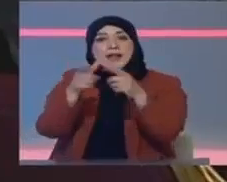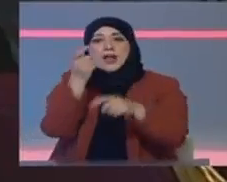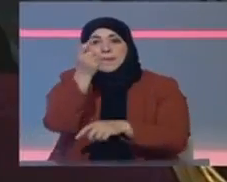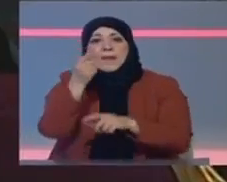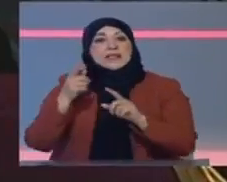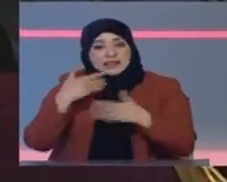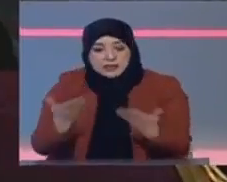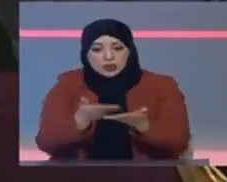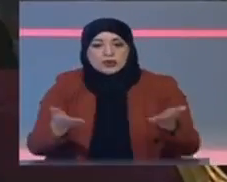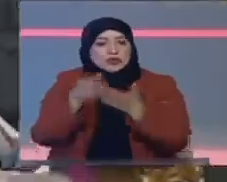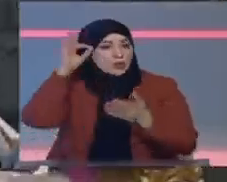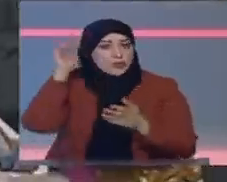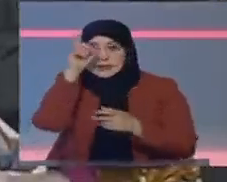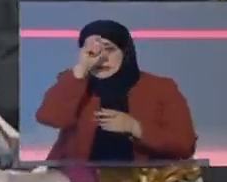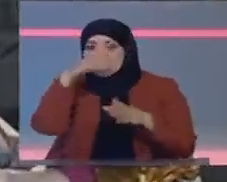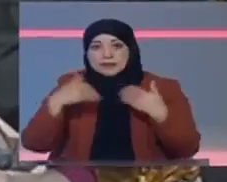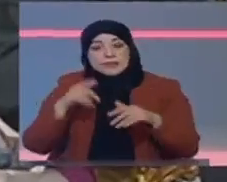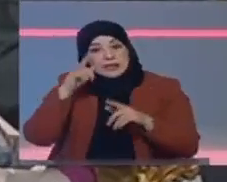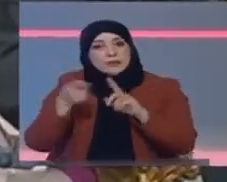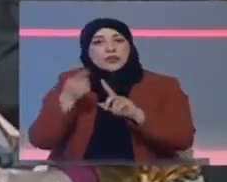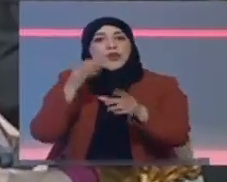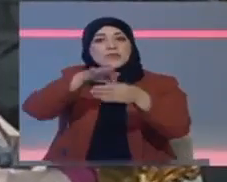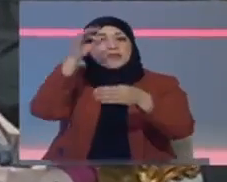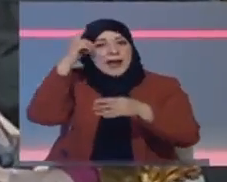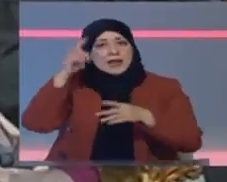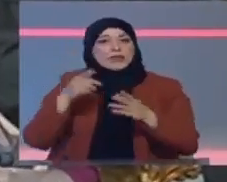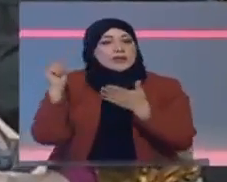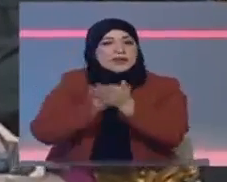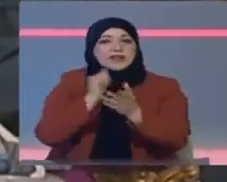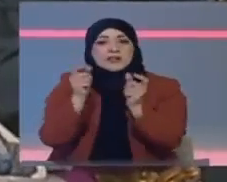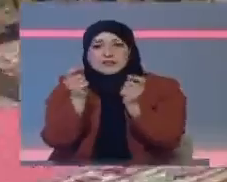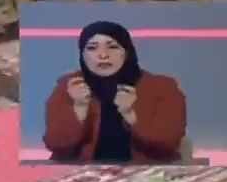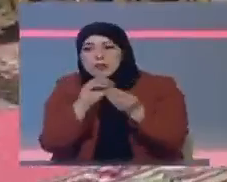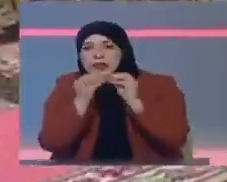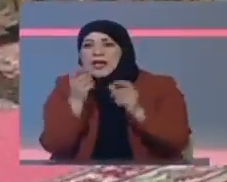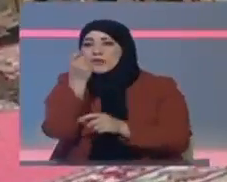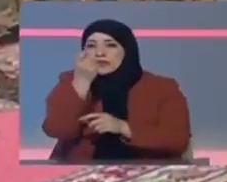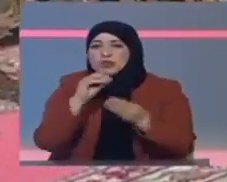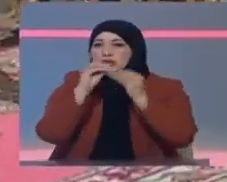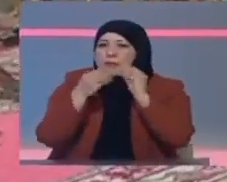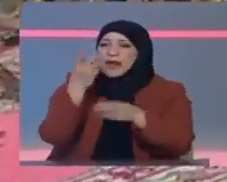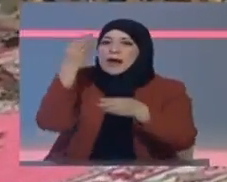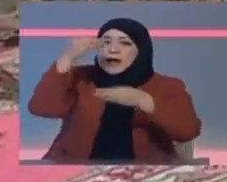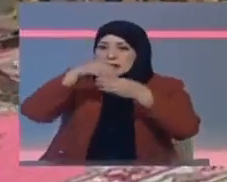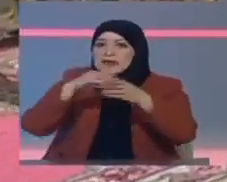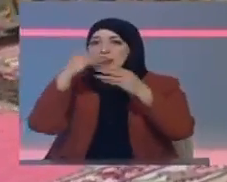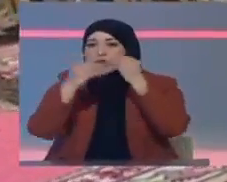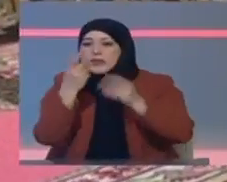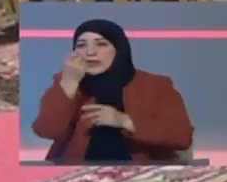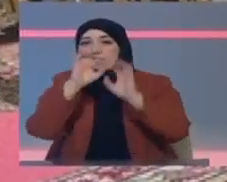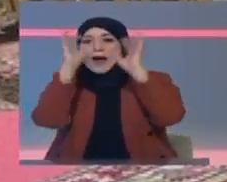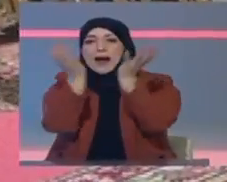بها البلاد لتجنب ما امكن من انعكاسات سلبيه على الماليه العموميه والوضع الاقتصادي والمالي العام